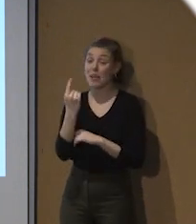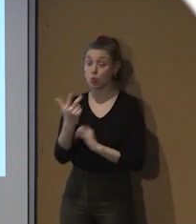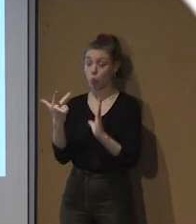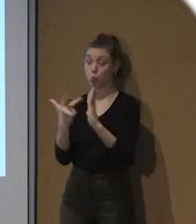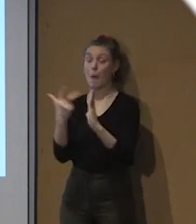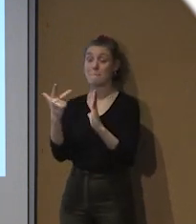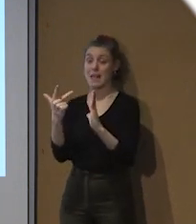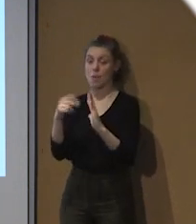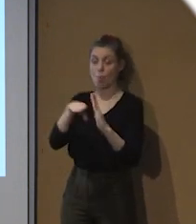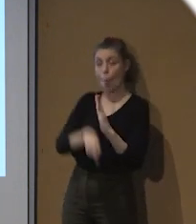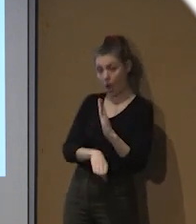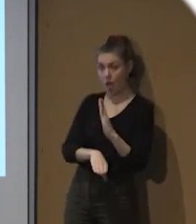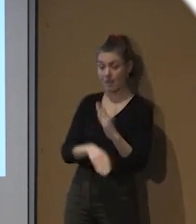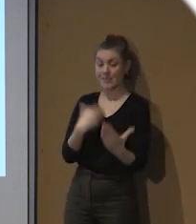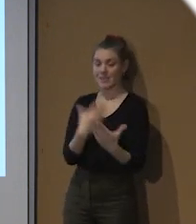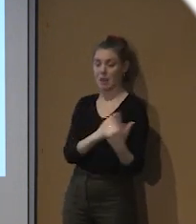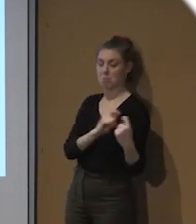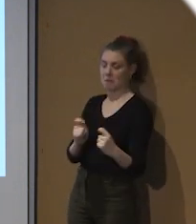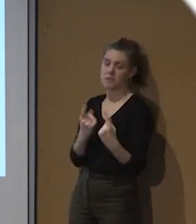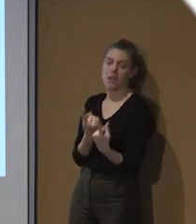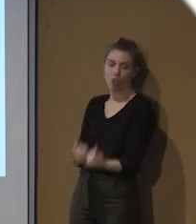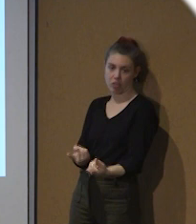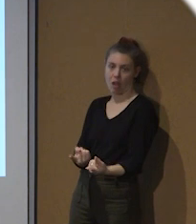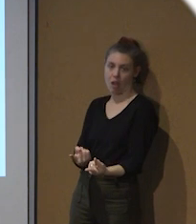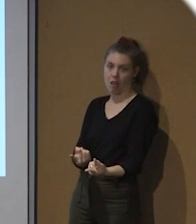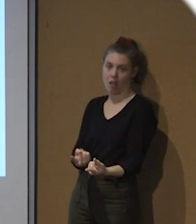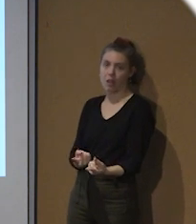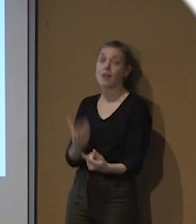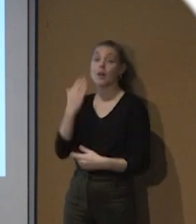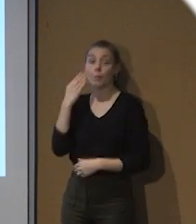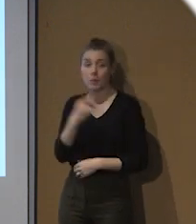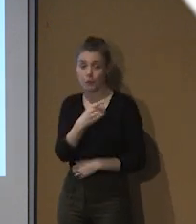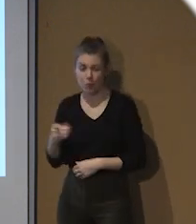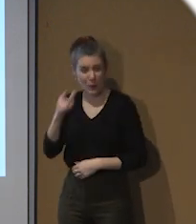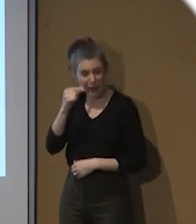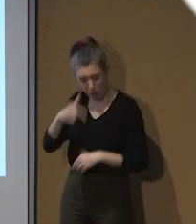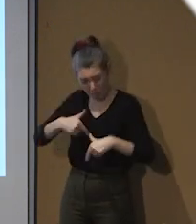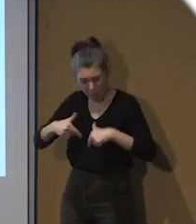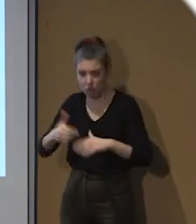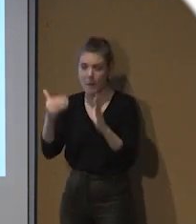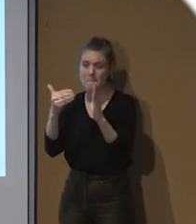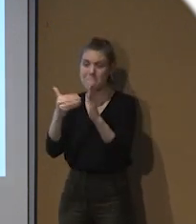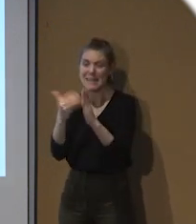on parle de sédentarité. Chaque fois qu'on va ajouter 1500 pas, on diminue le risque